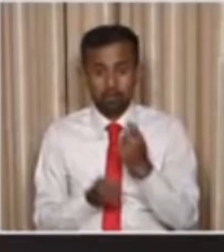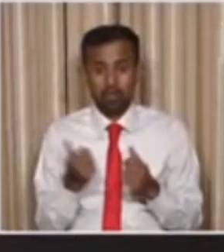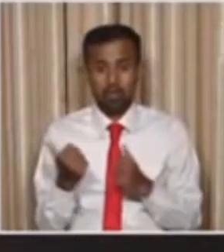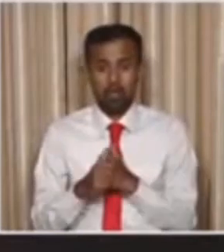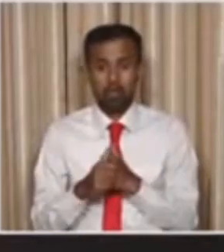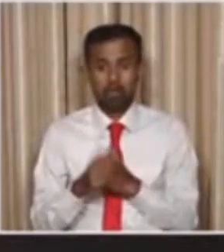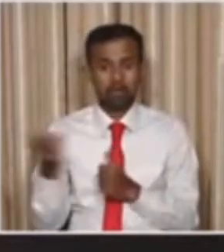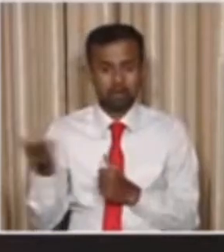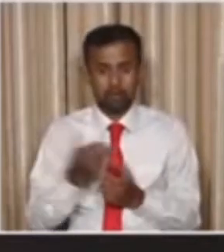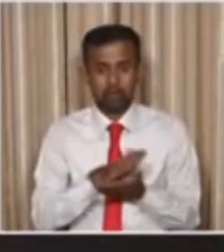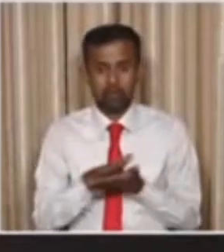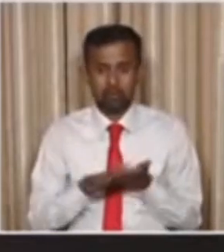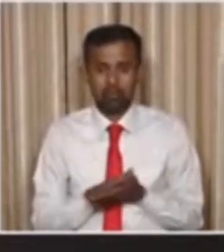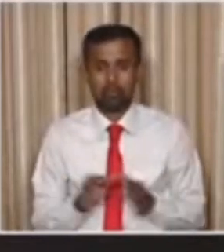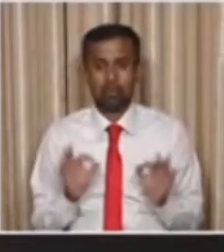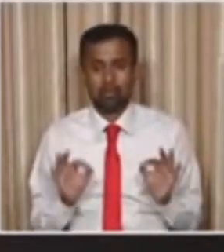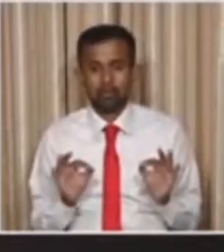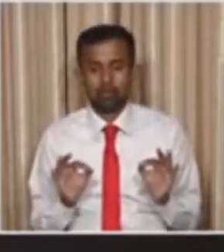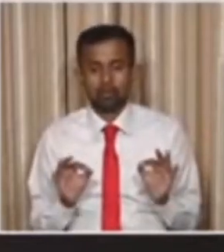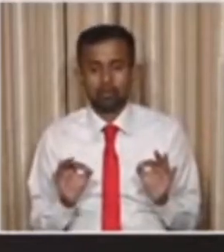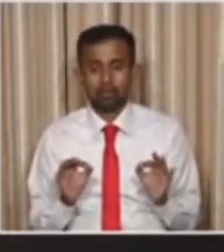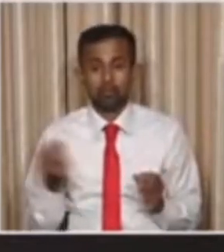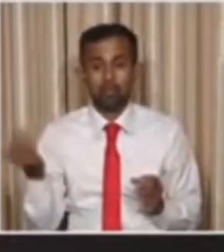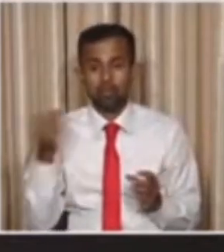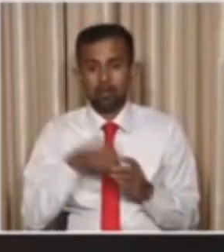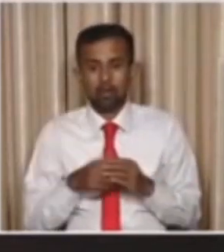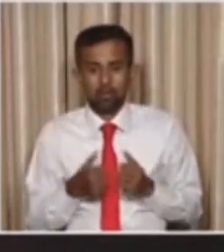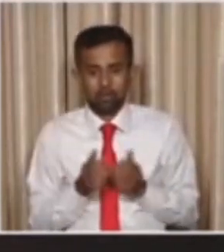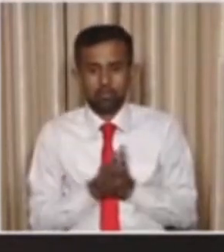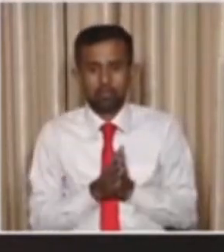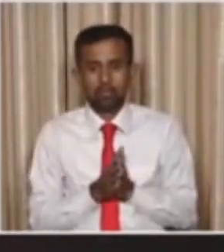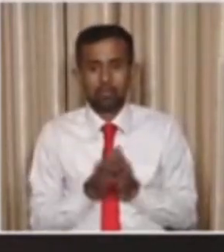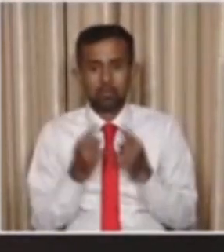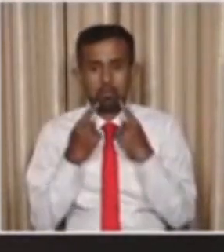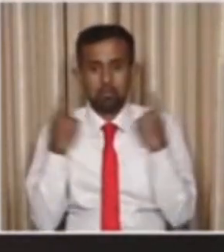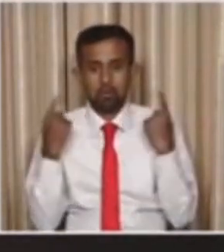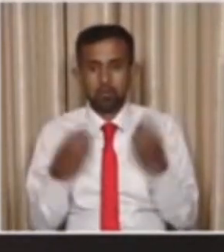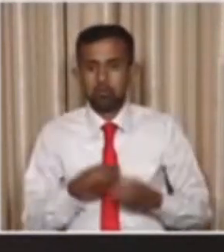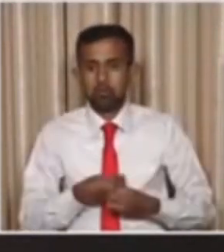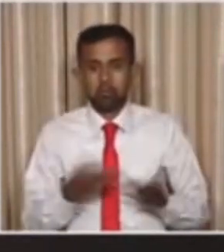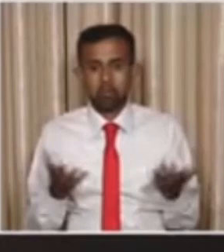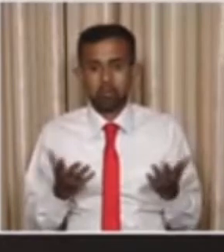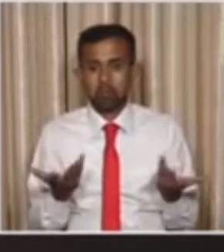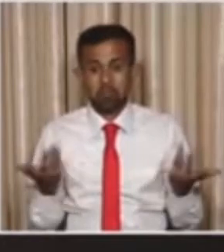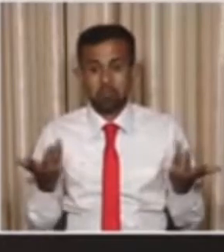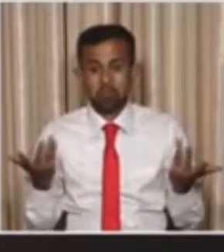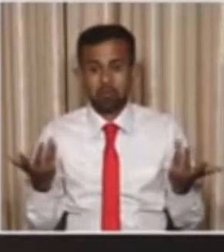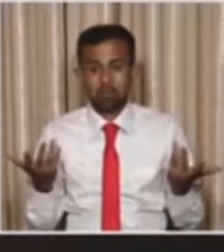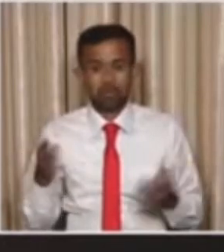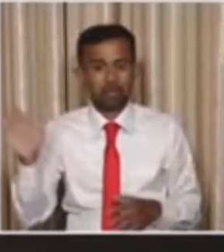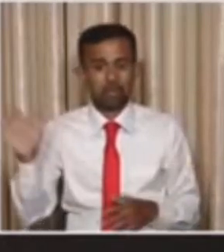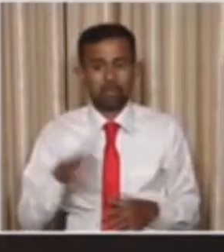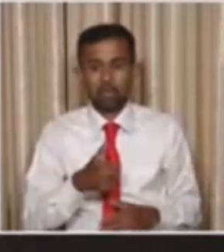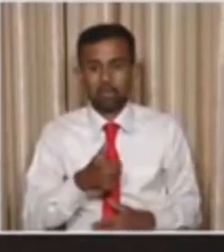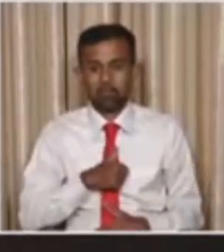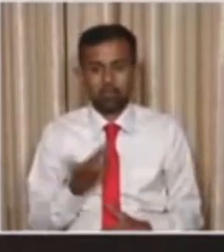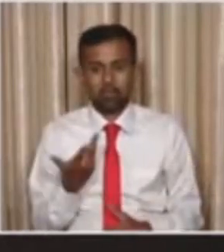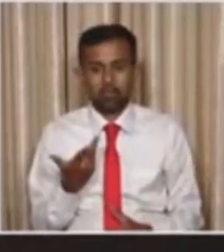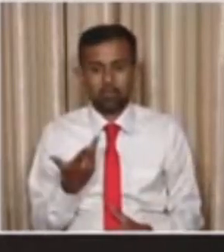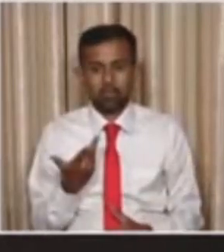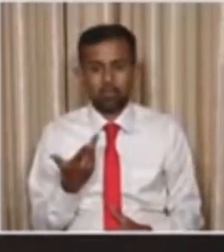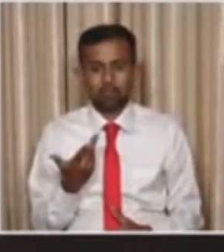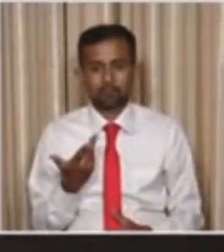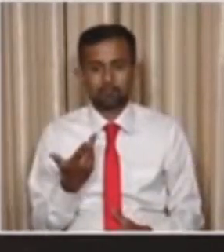වෙන්න සූදානම් හැබැයි මේකට ඇවිල්ලා තමන්ගේ ආත්ම කරුත්වය කෙලස ගන්න බැරි නිසා තමයි එන්නේ ඒ නිසා සභාපතිතුමනි